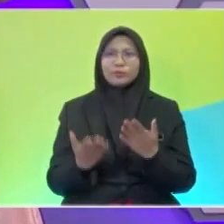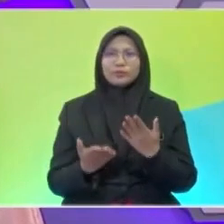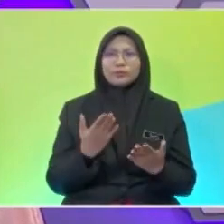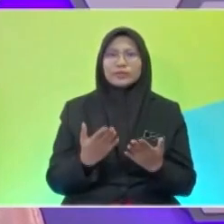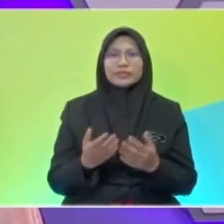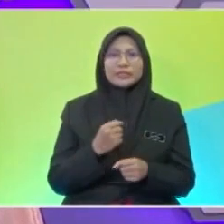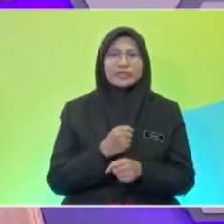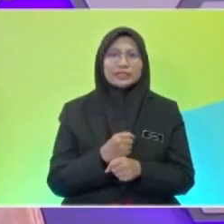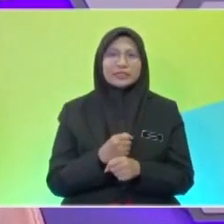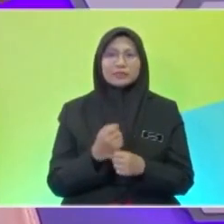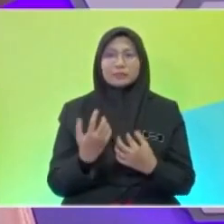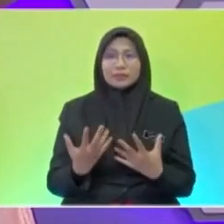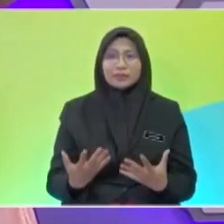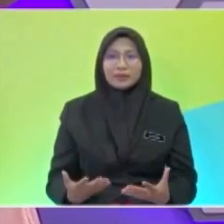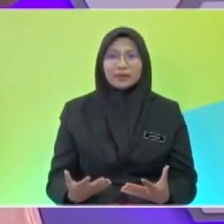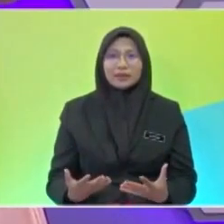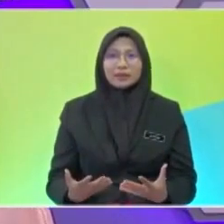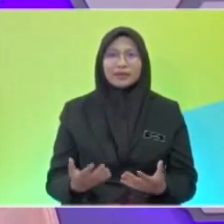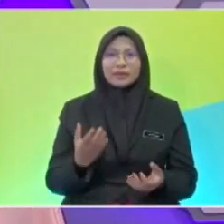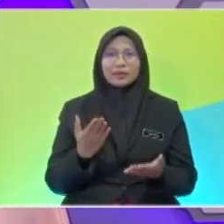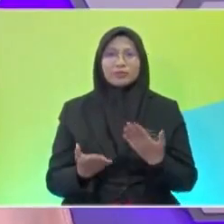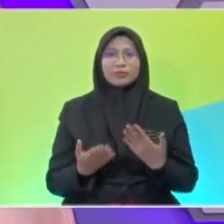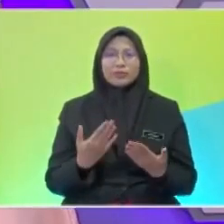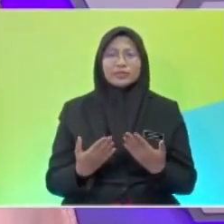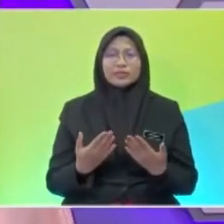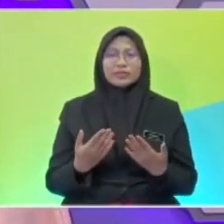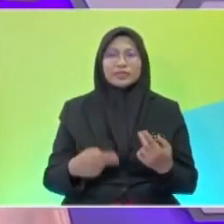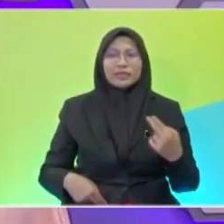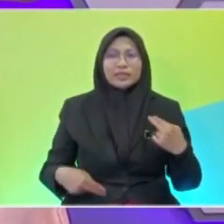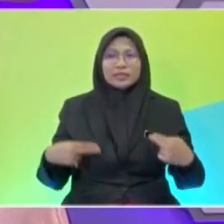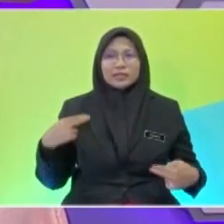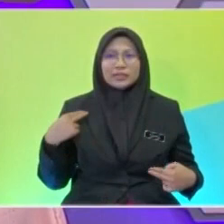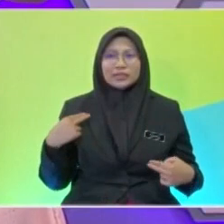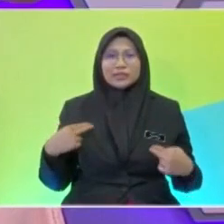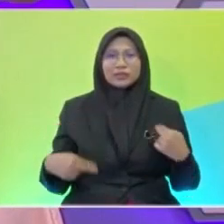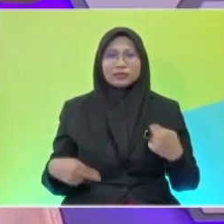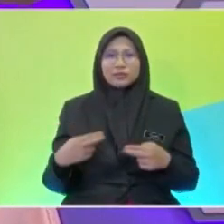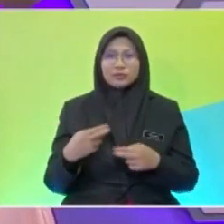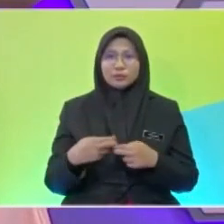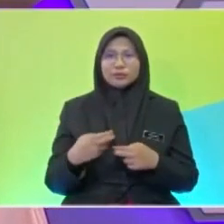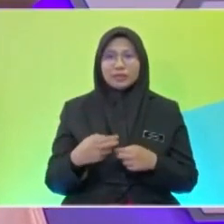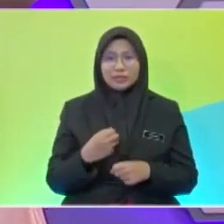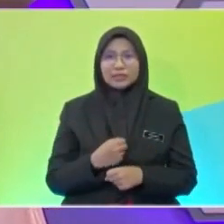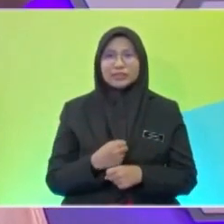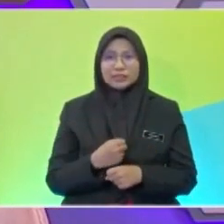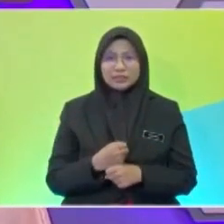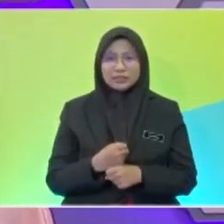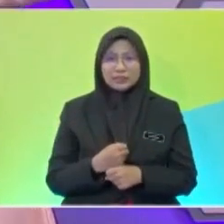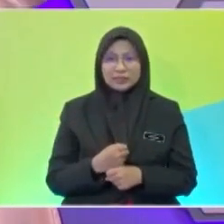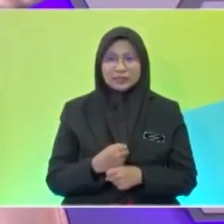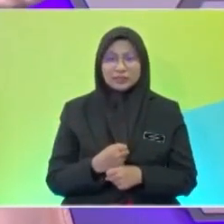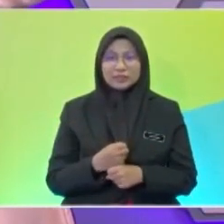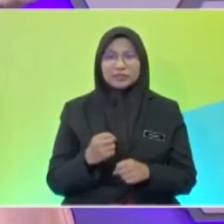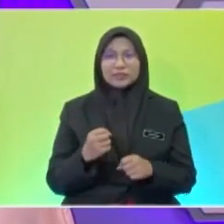terlalu berat ataupun juga gaya hidup warga emas menjalani proses kehidupannya mungkin kurang